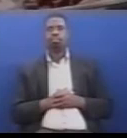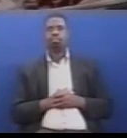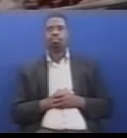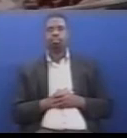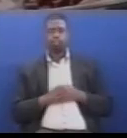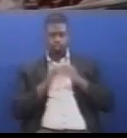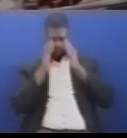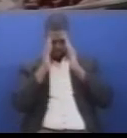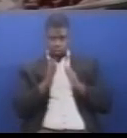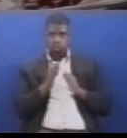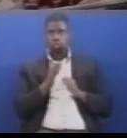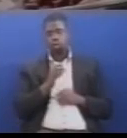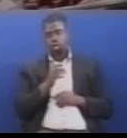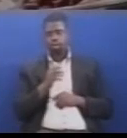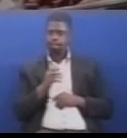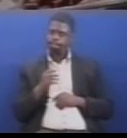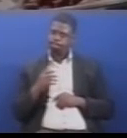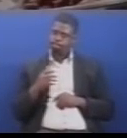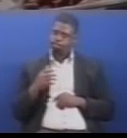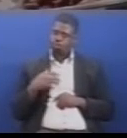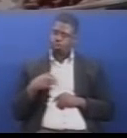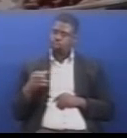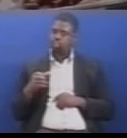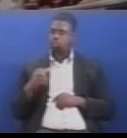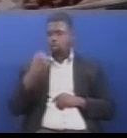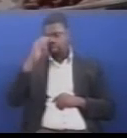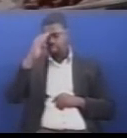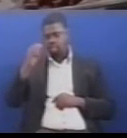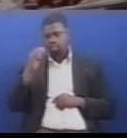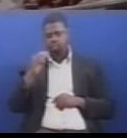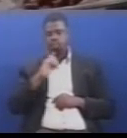Mheshimiwa Waziri wa Ulinzi na Jeshi la Kujenga Taifa, majibu.